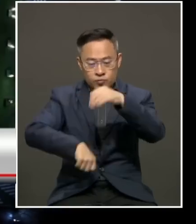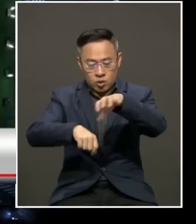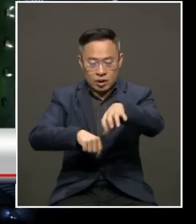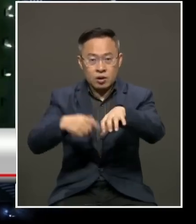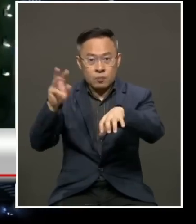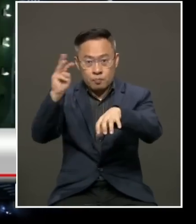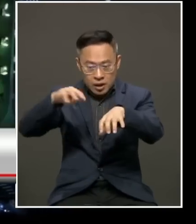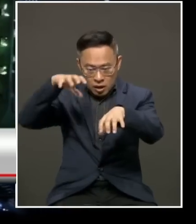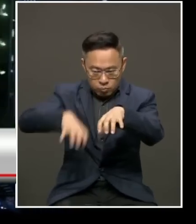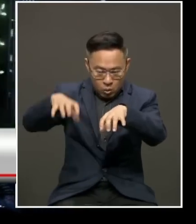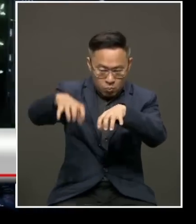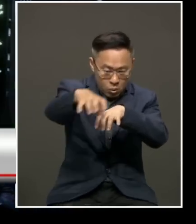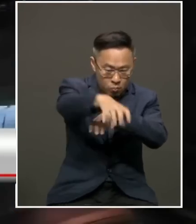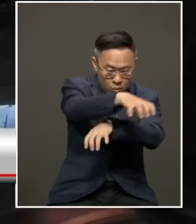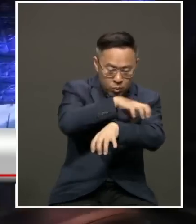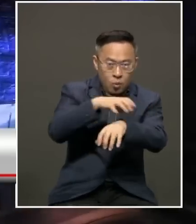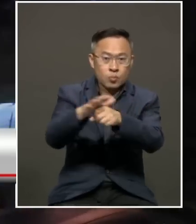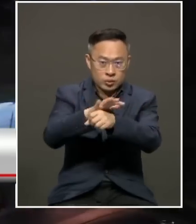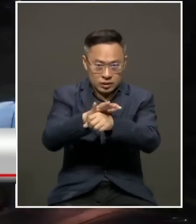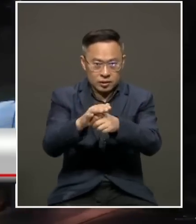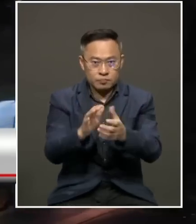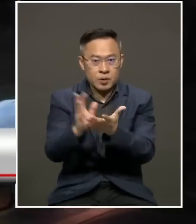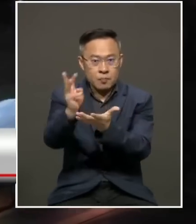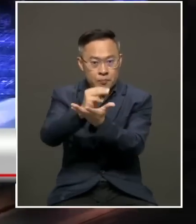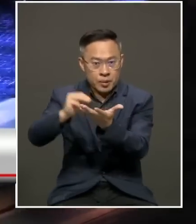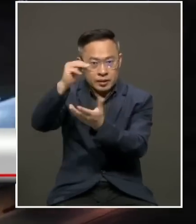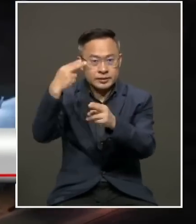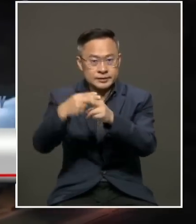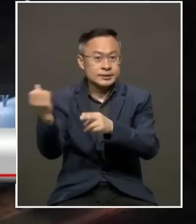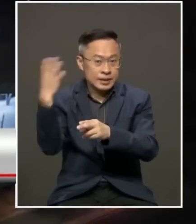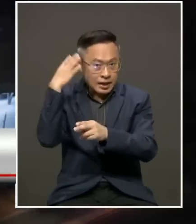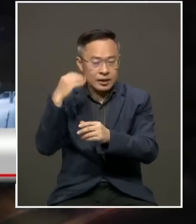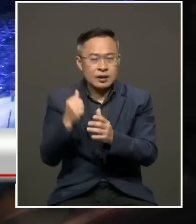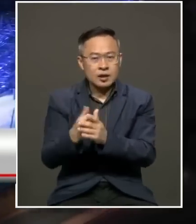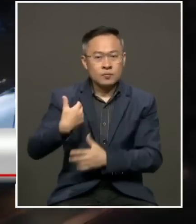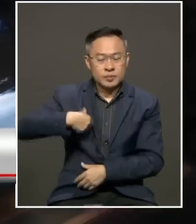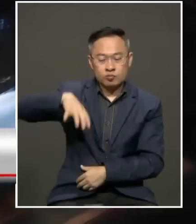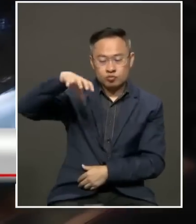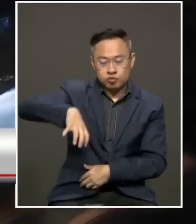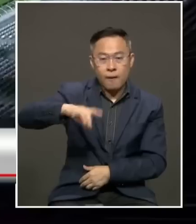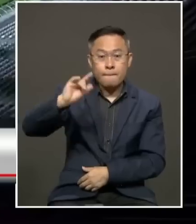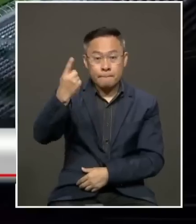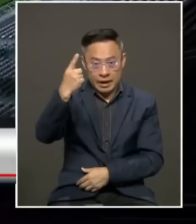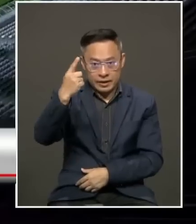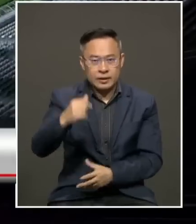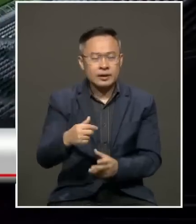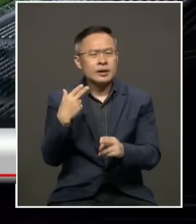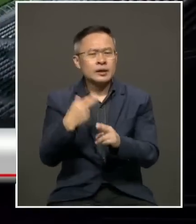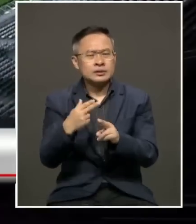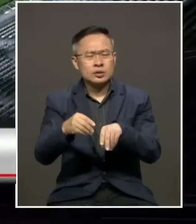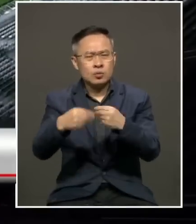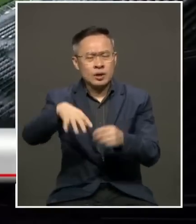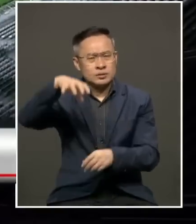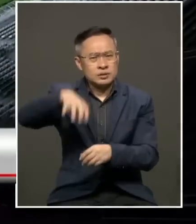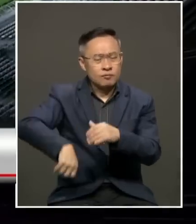แห่งที่เป็นศูนย์กลางความเป็นเลิศของกาตาร์ก็เลยเรียกสถานที่ว่า Education City